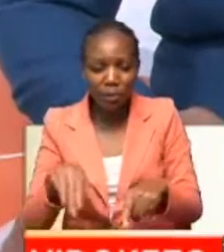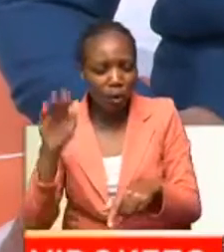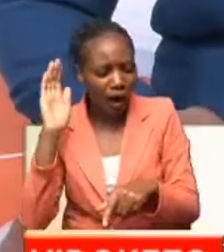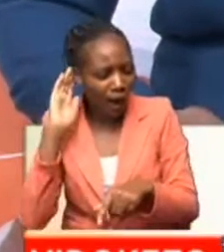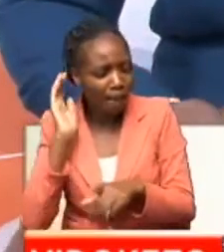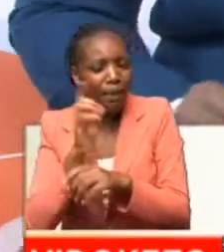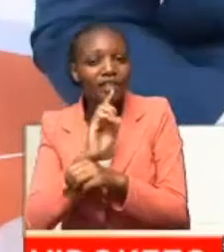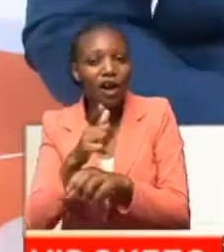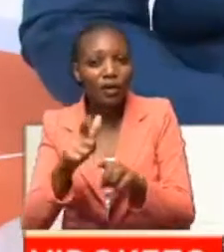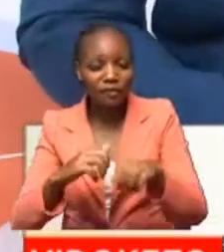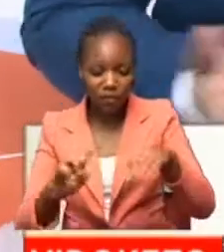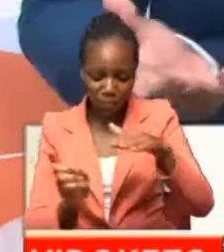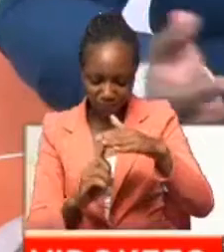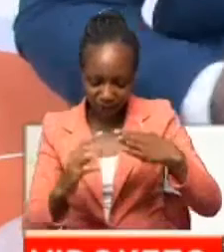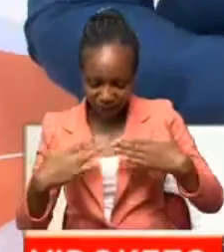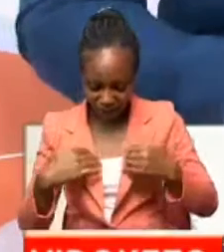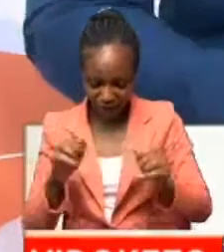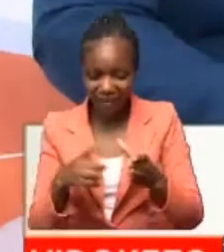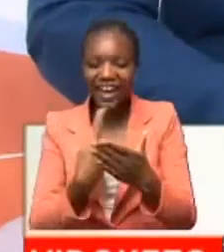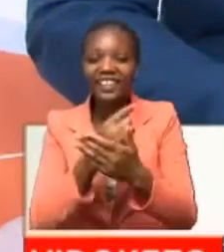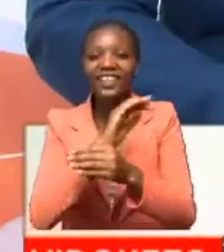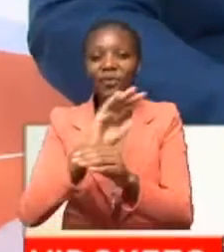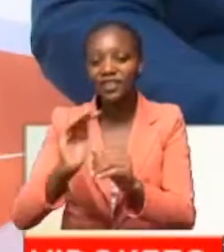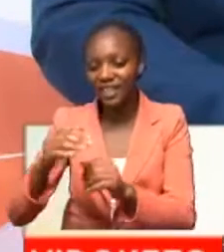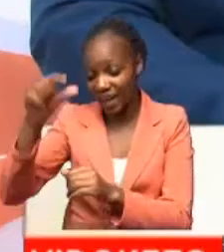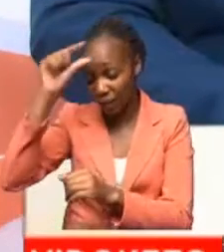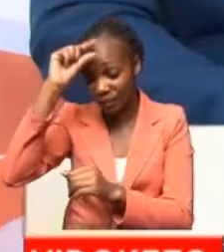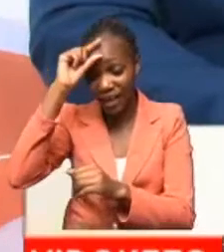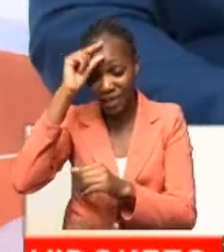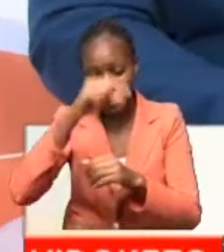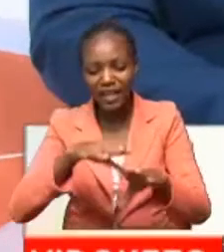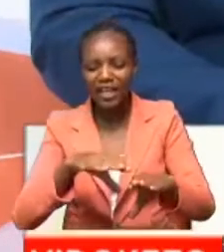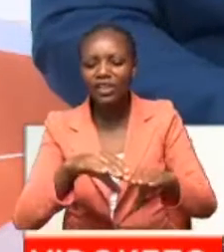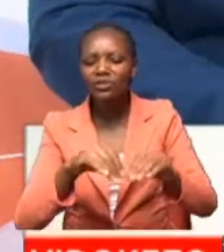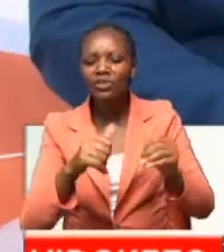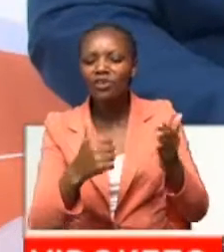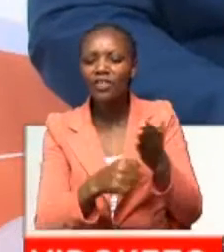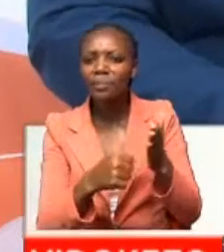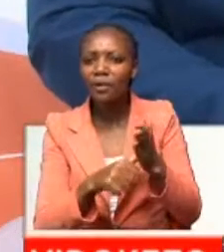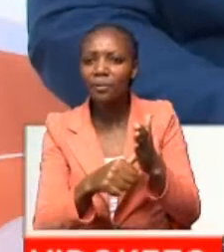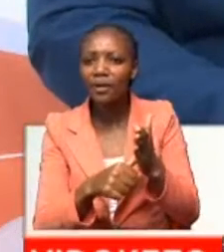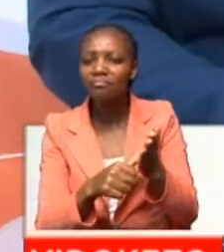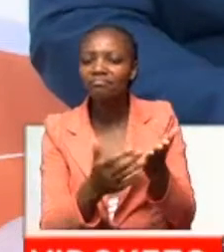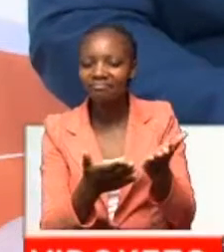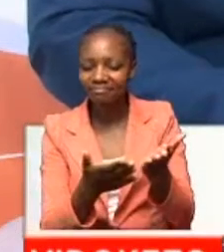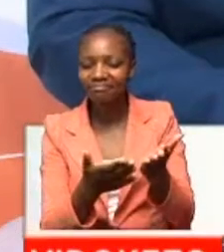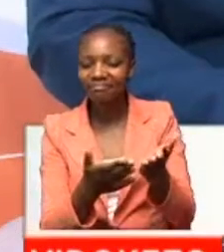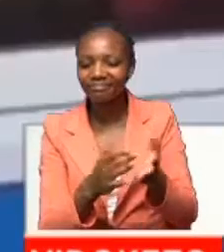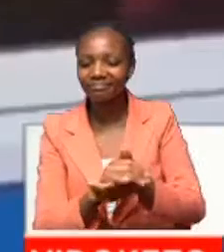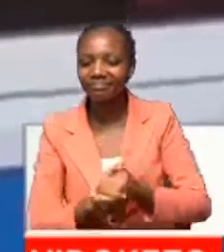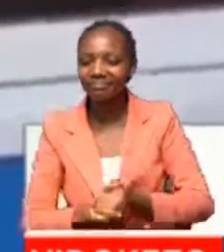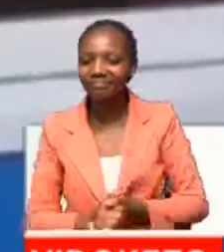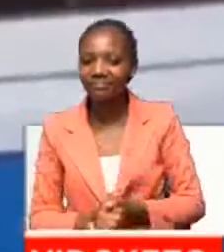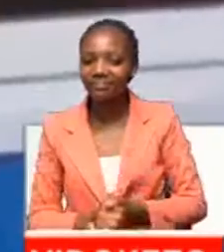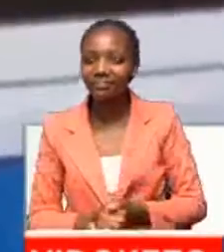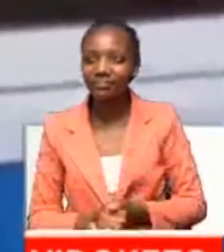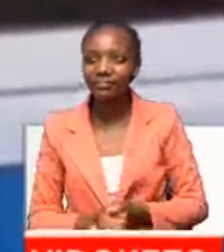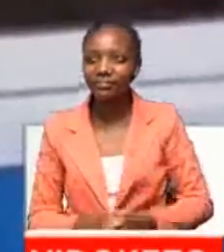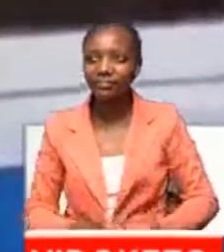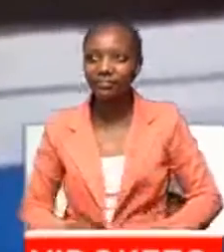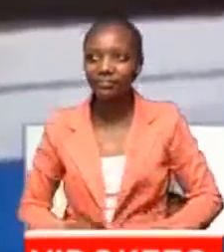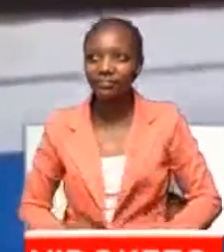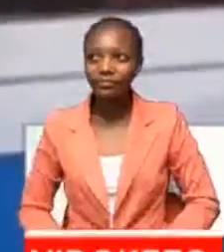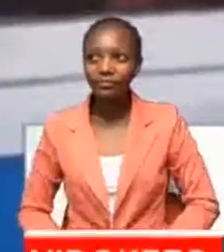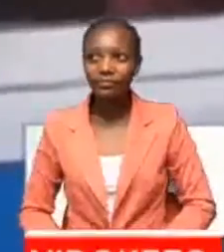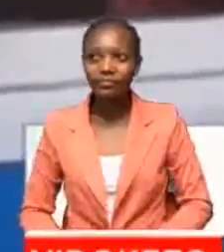yaliyotolewa na Wizara ya Afya na kuitaka serikali ya kaunti ya Mombasa kuingilia kati ili kukabili janga la corona. Sijui ni ugonjwa huo